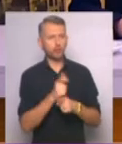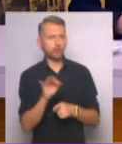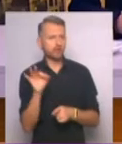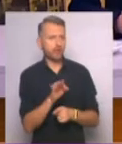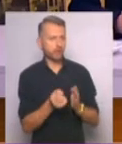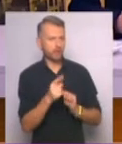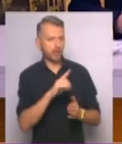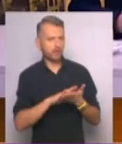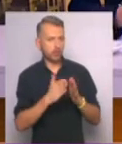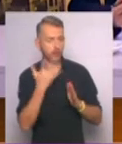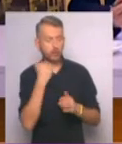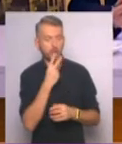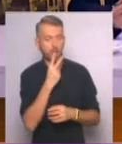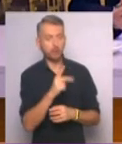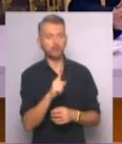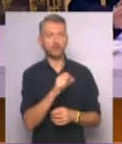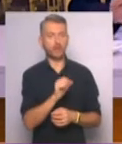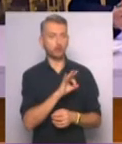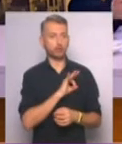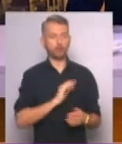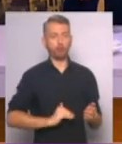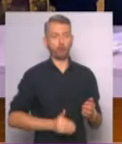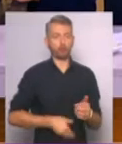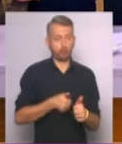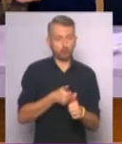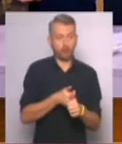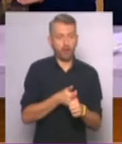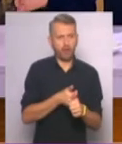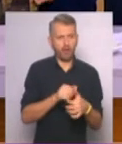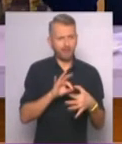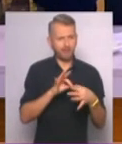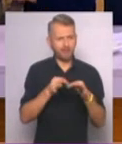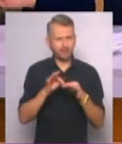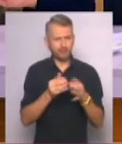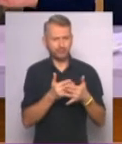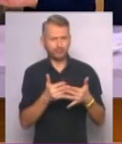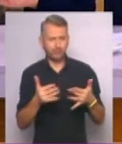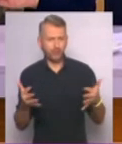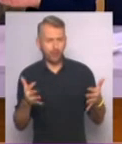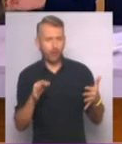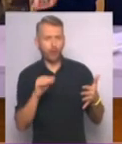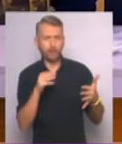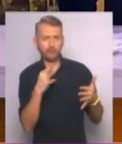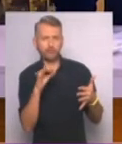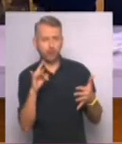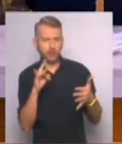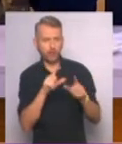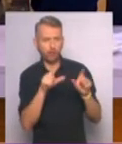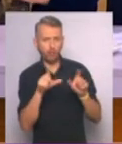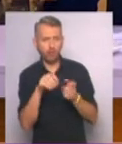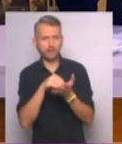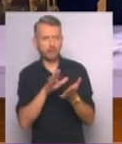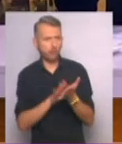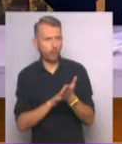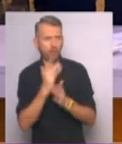ситуація, коли ми бачимо, що за юридичною особою стоїть ланцюжок офшорних компаній, зареєстрованих на